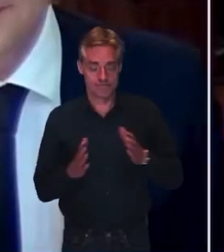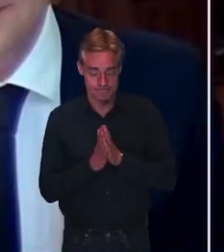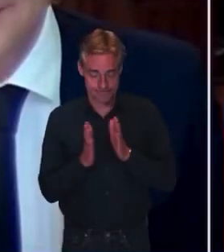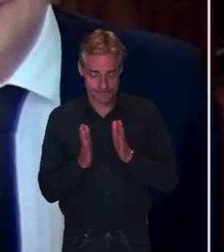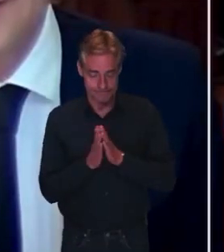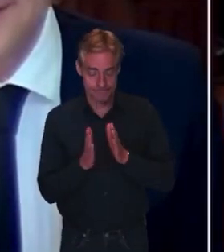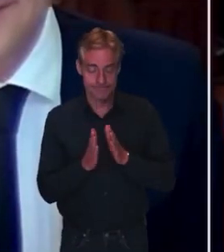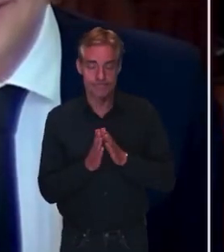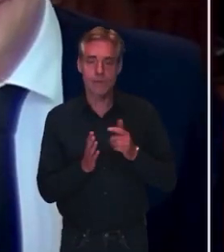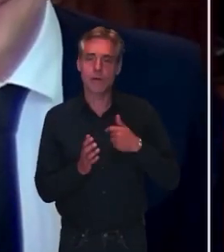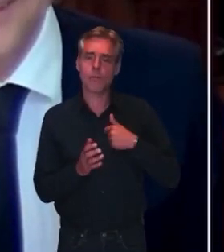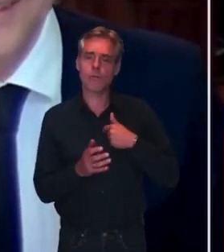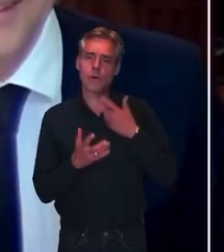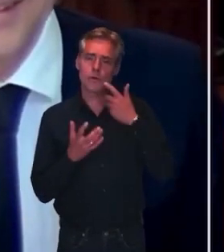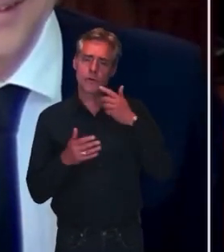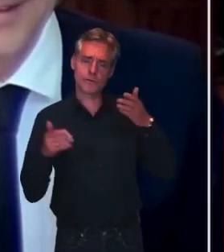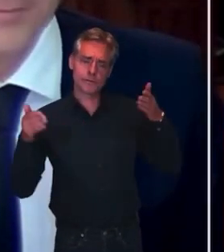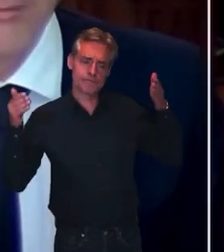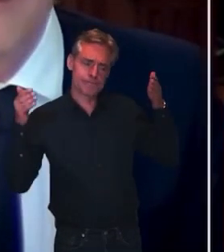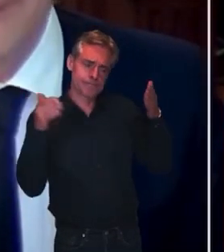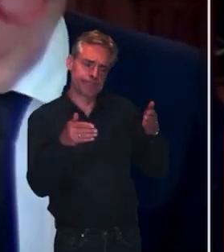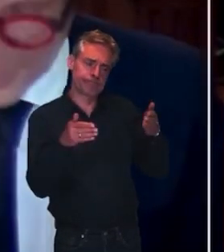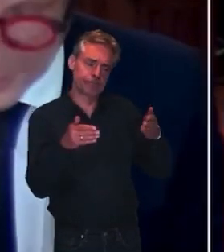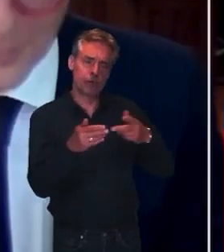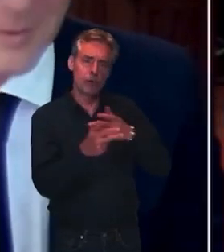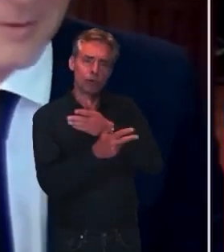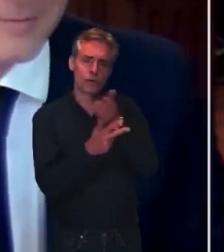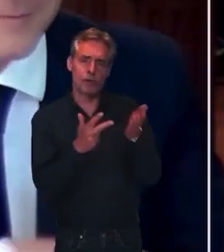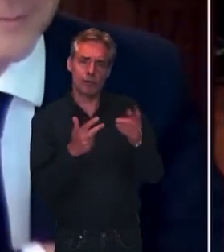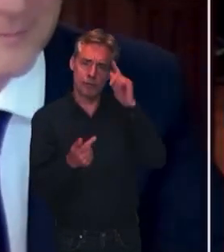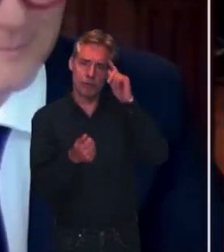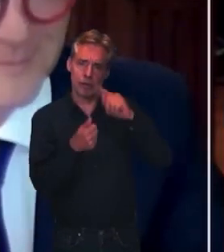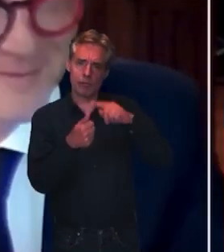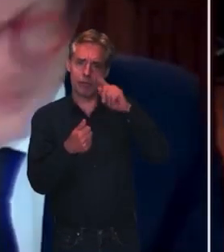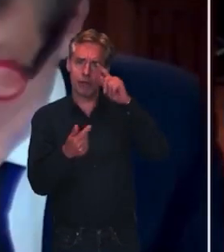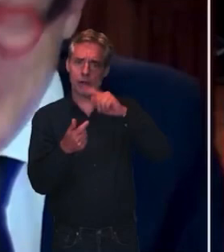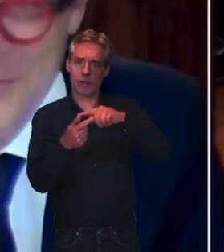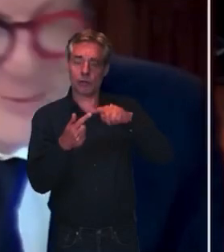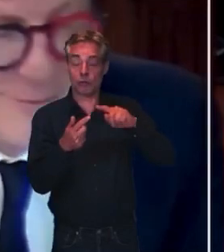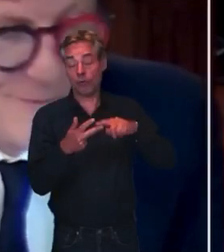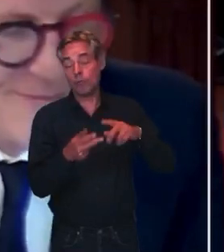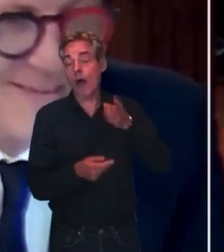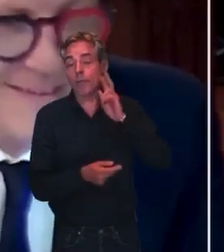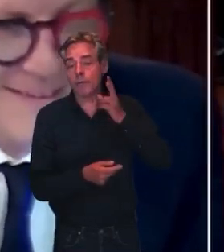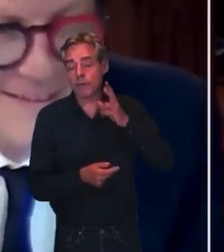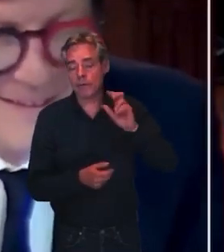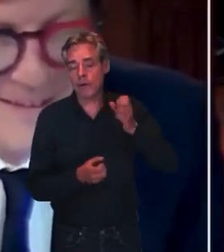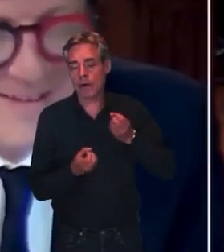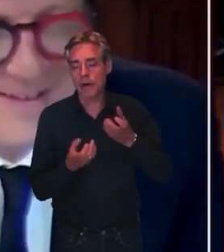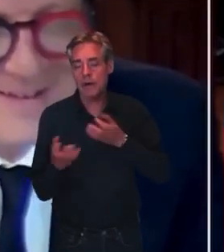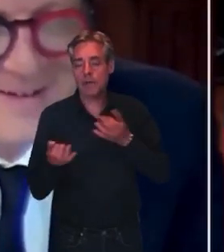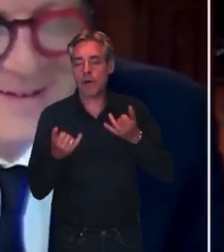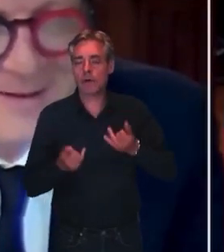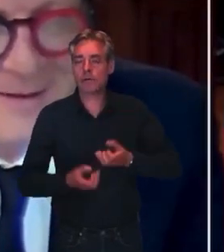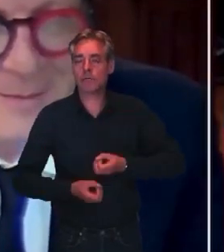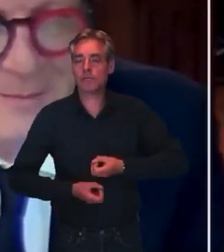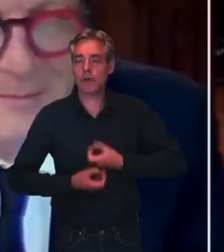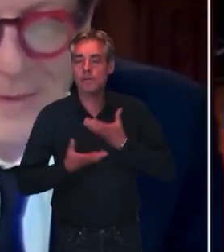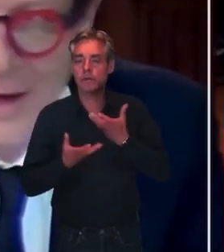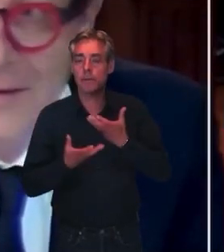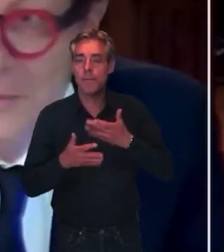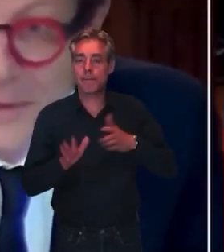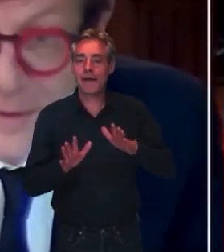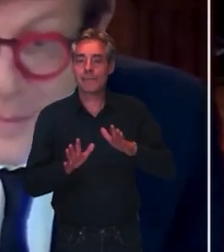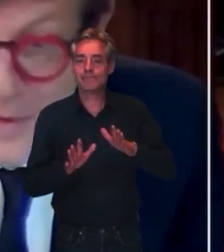Je voudrais me concentrer sur trois sujets, ceux que j'ai l'habitude d'évoquer au Conseil. Mais par contre, là, je